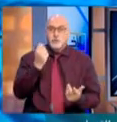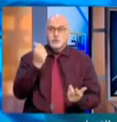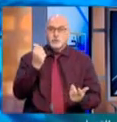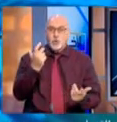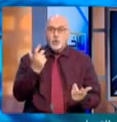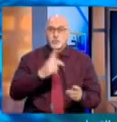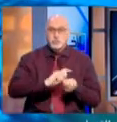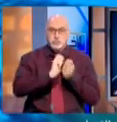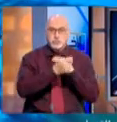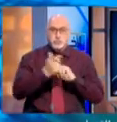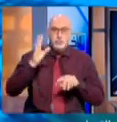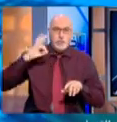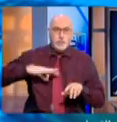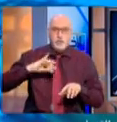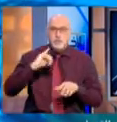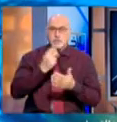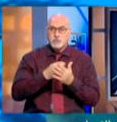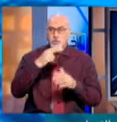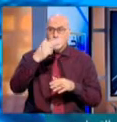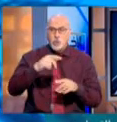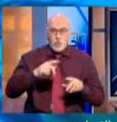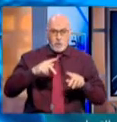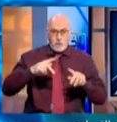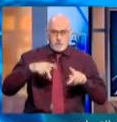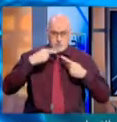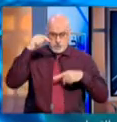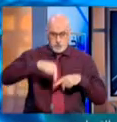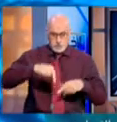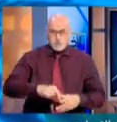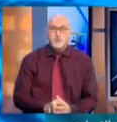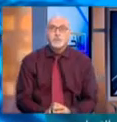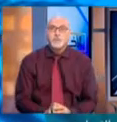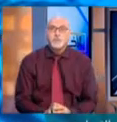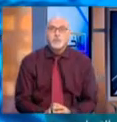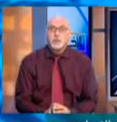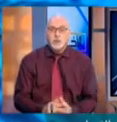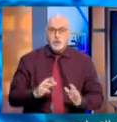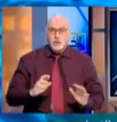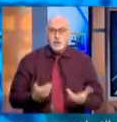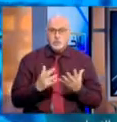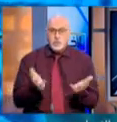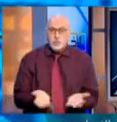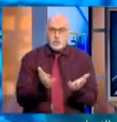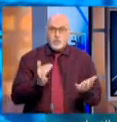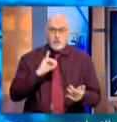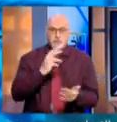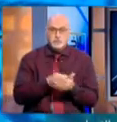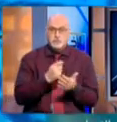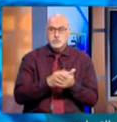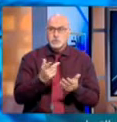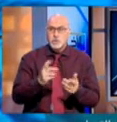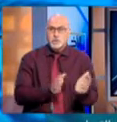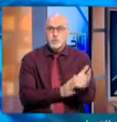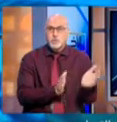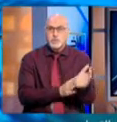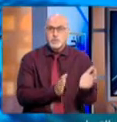المستثمرة وعائداتها للمستثمرين غير المقيمين، استحداث أنظمة تحفيزية للاستثمار في القطاعات ذات